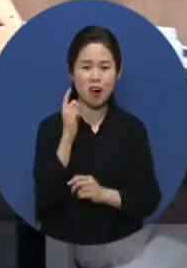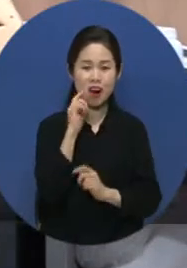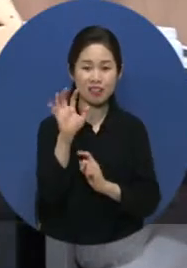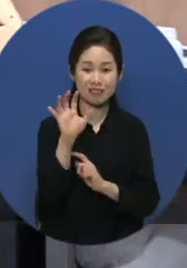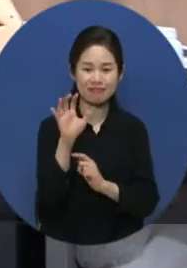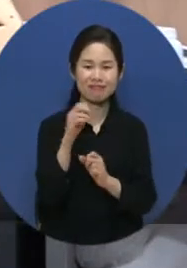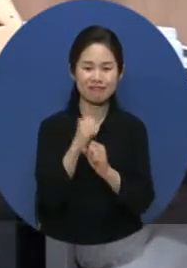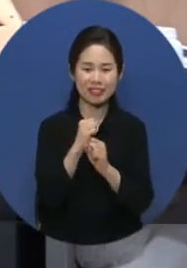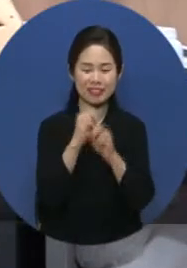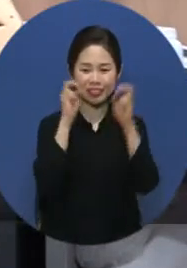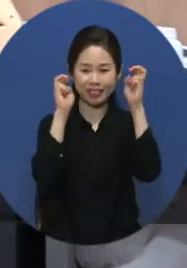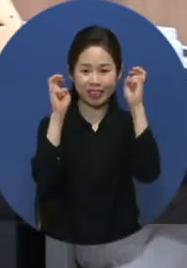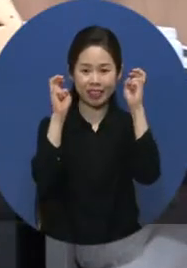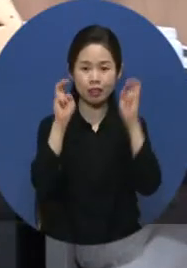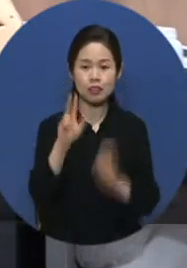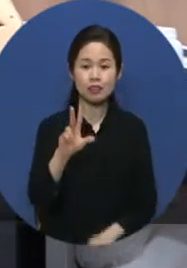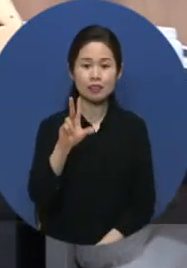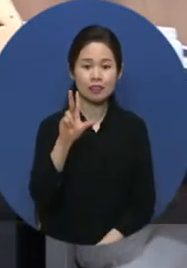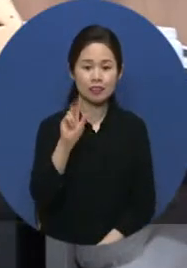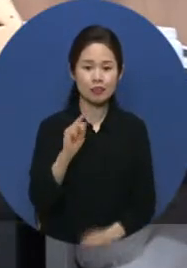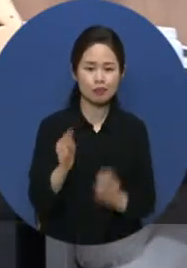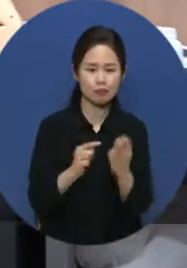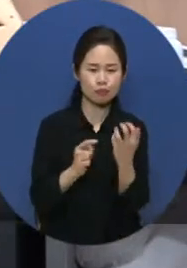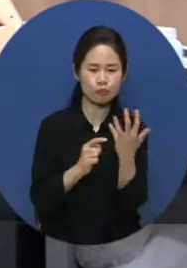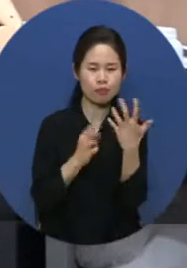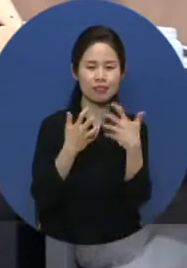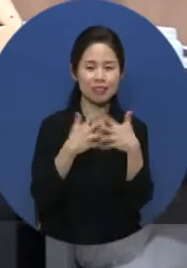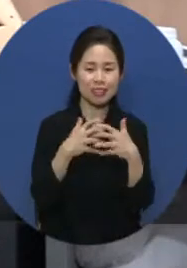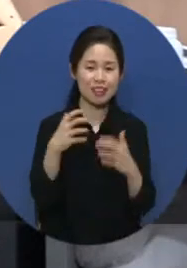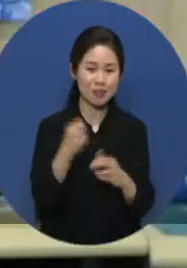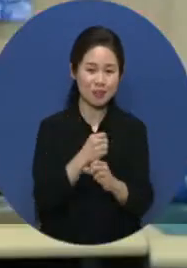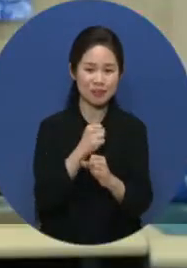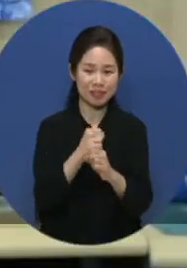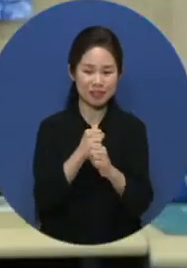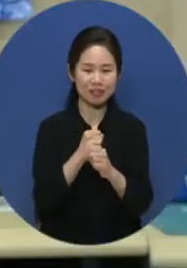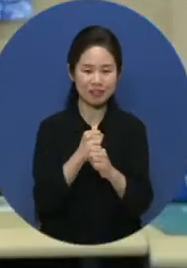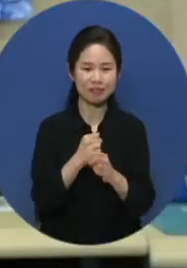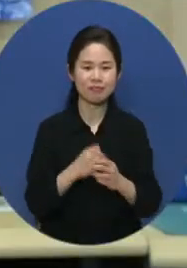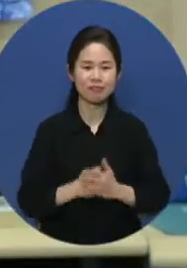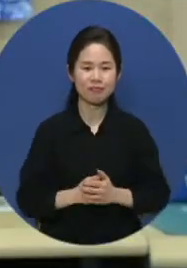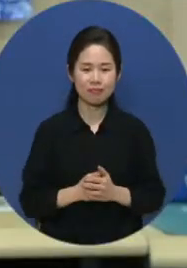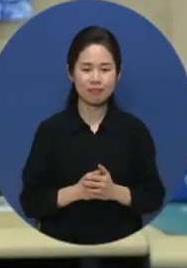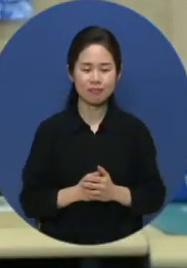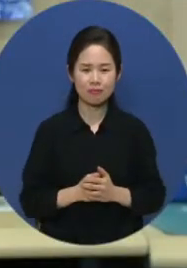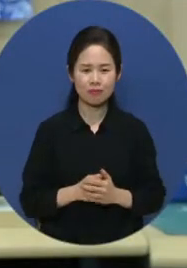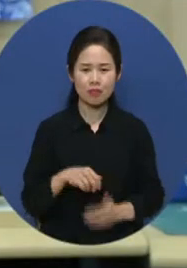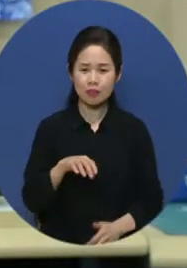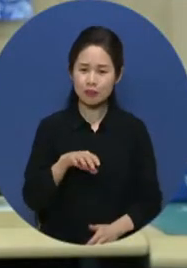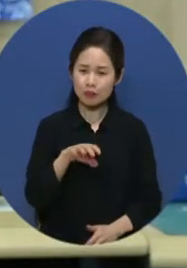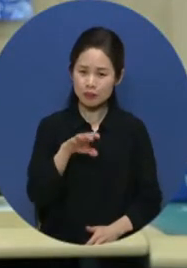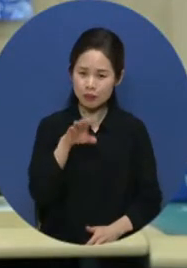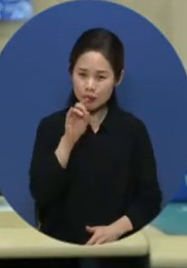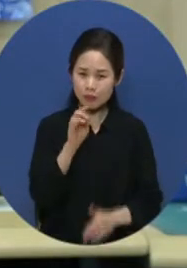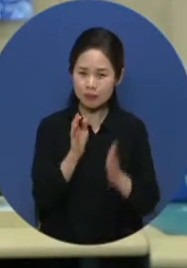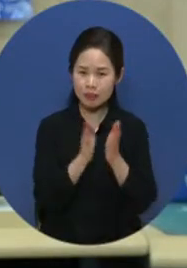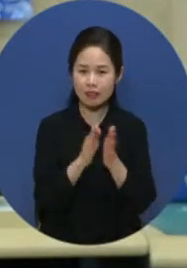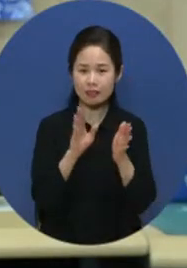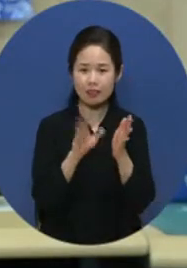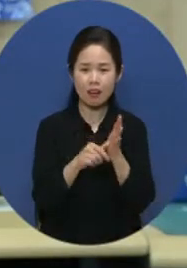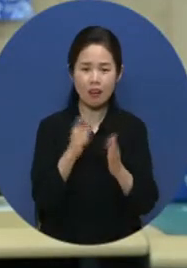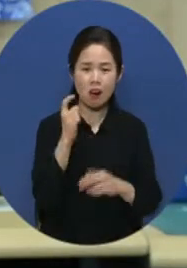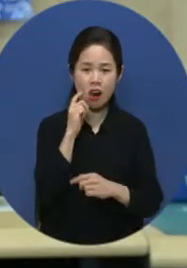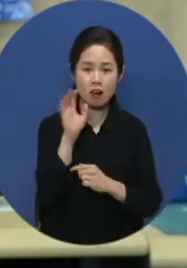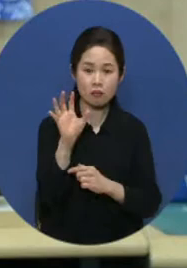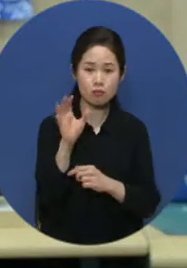기술적으로는 3D 프린팅 기술로 맞춤 제작을 하는 그런 회사입니다. 그 만드로의 첫 시작은 전자의수가 아니라고